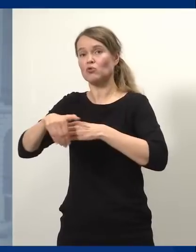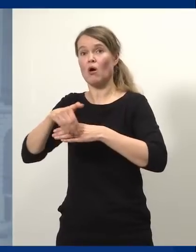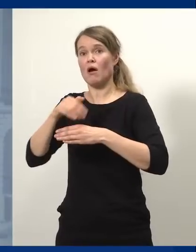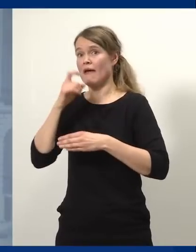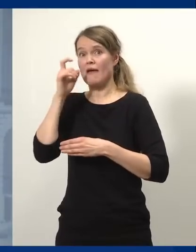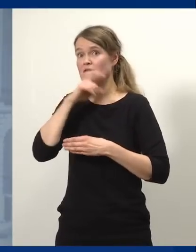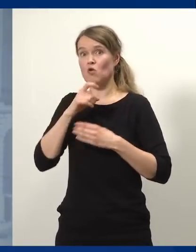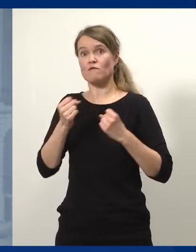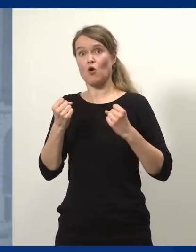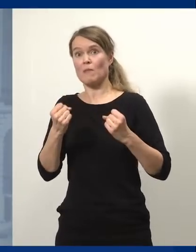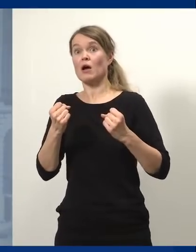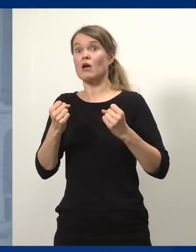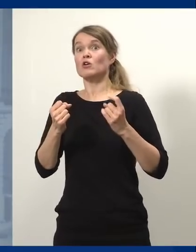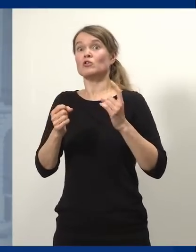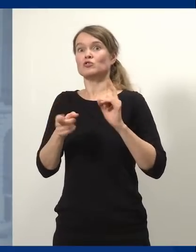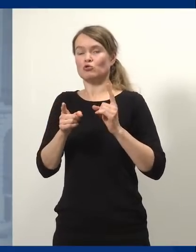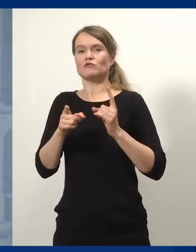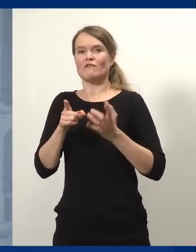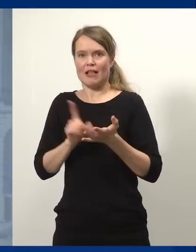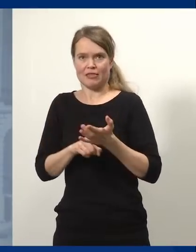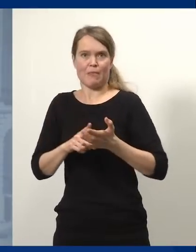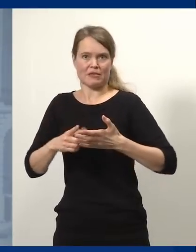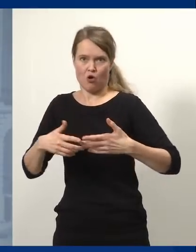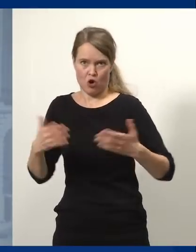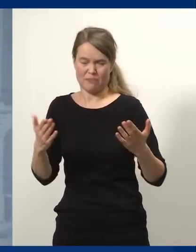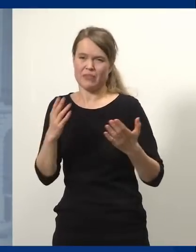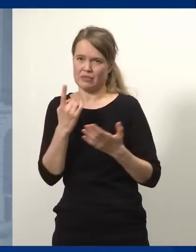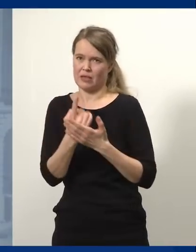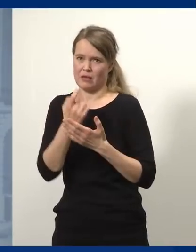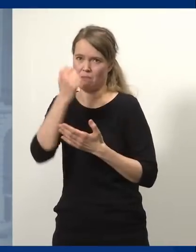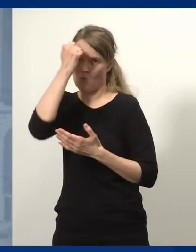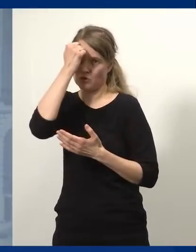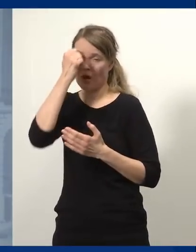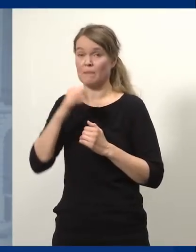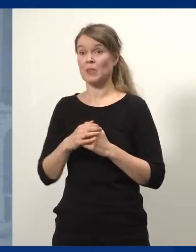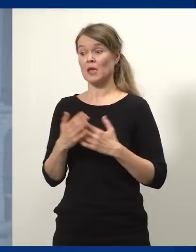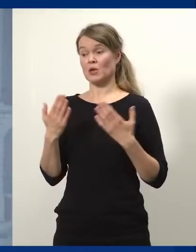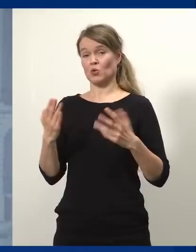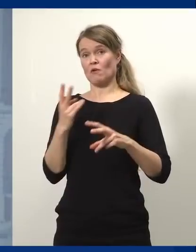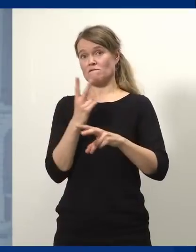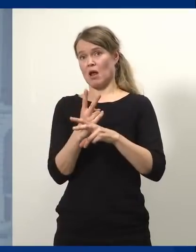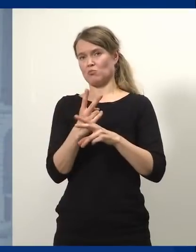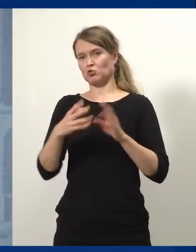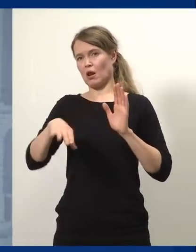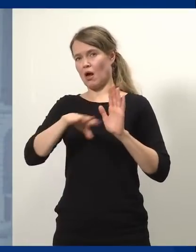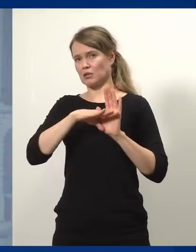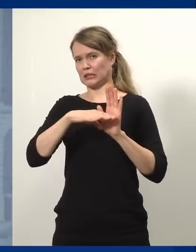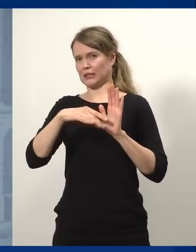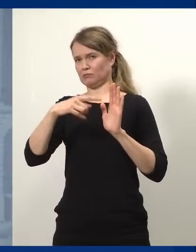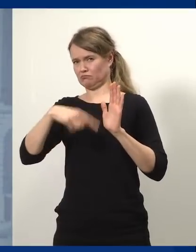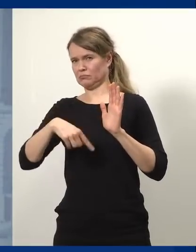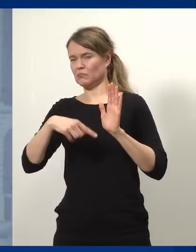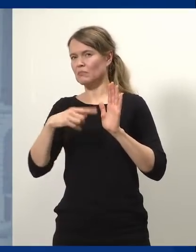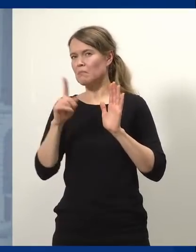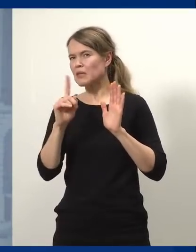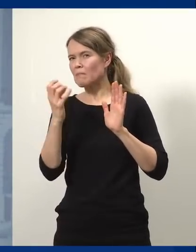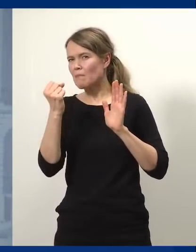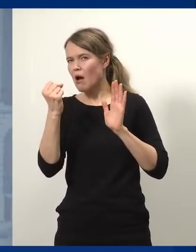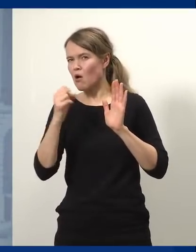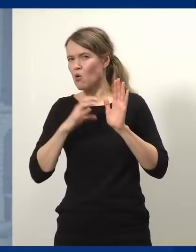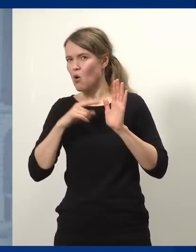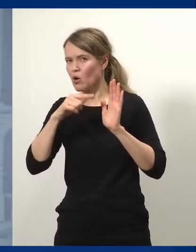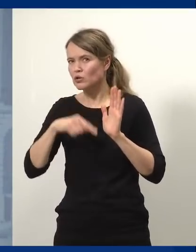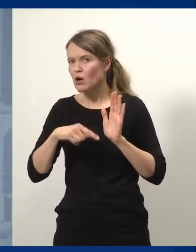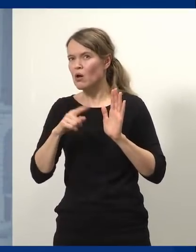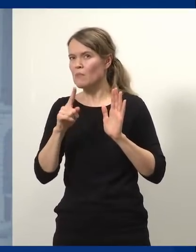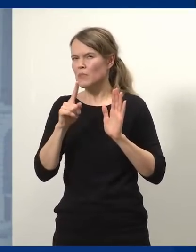kaikkien muistaa. Ja nyt me katsomme siis tätä valmiuslain kokonaisuutta ja niitä mahdollisuuksia kahdesta